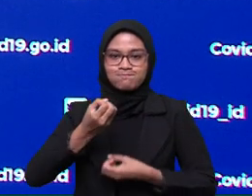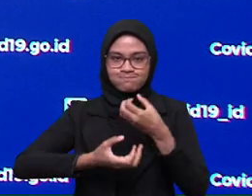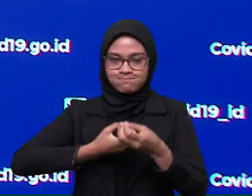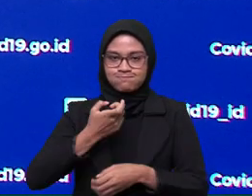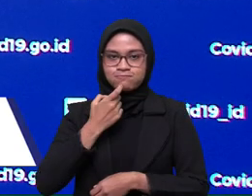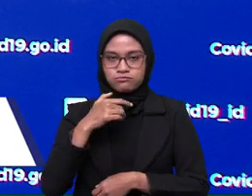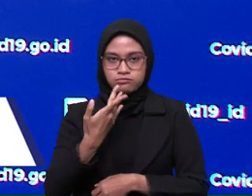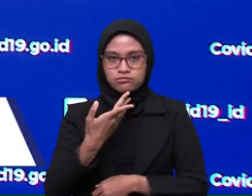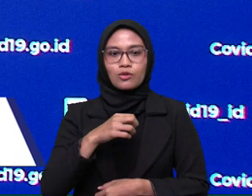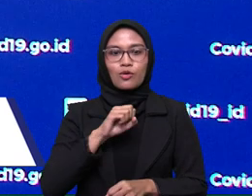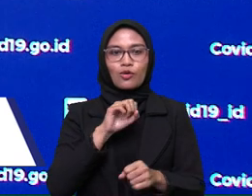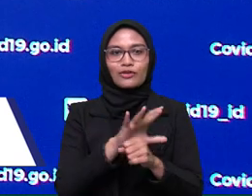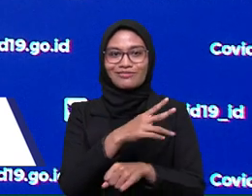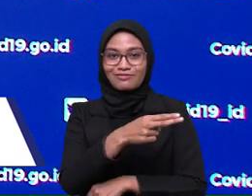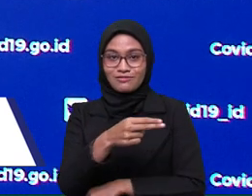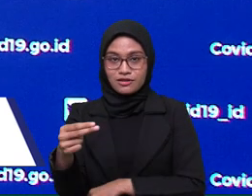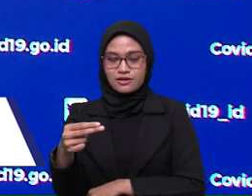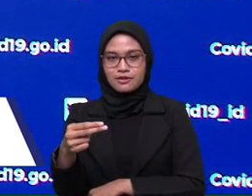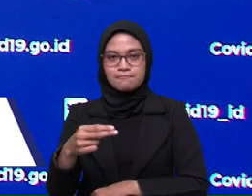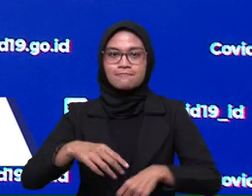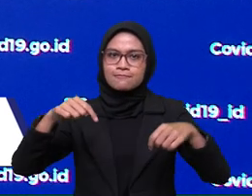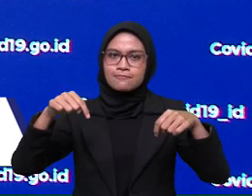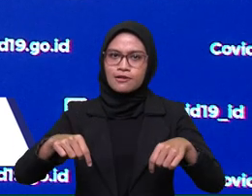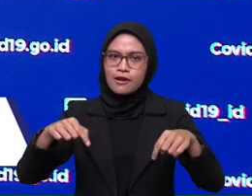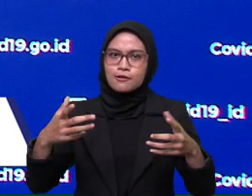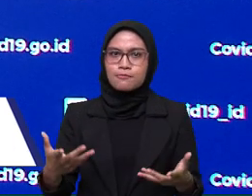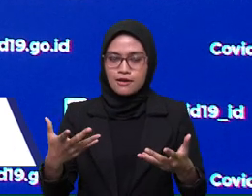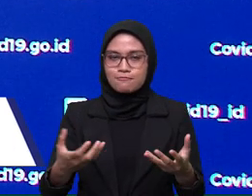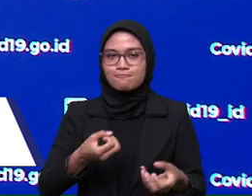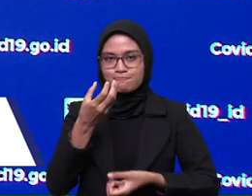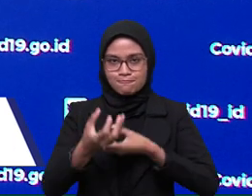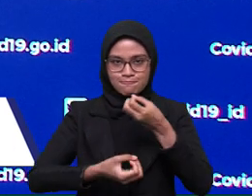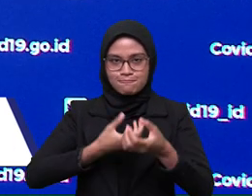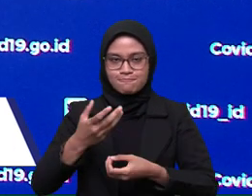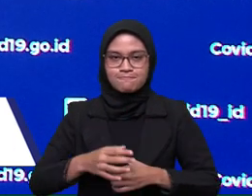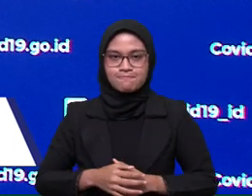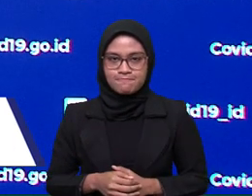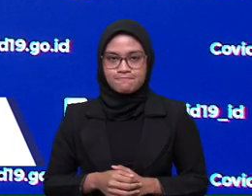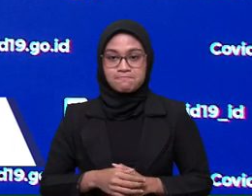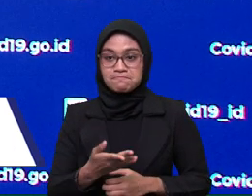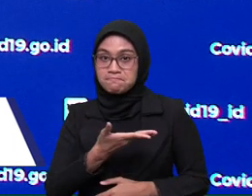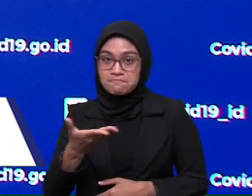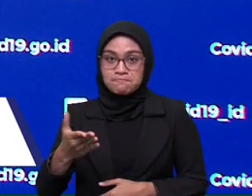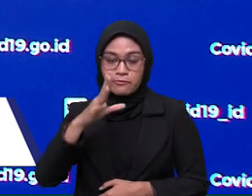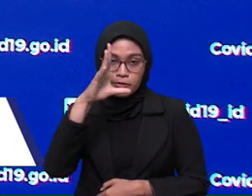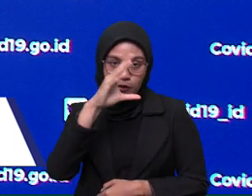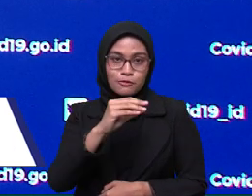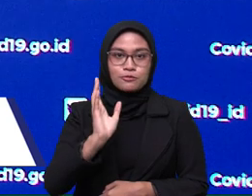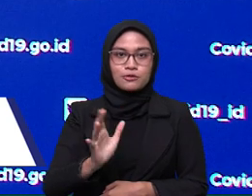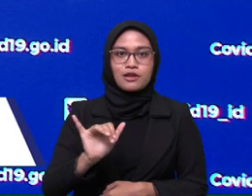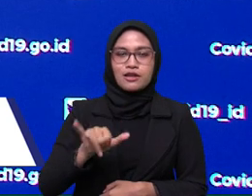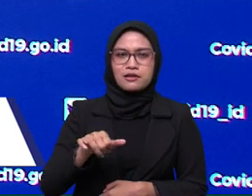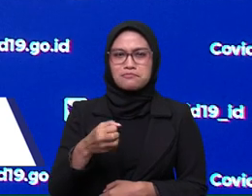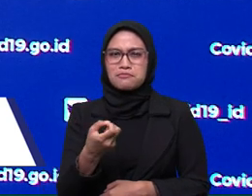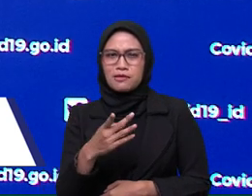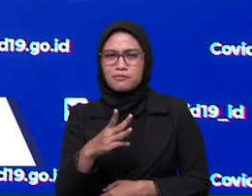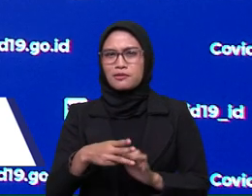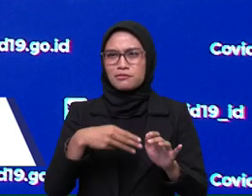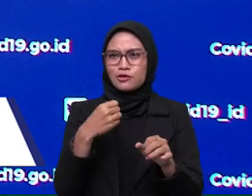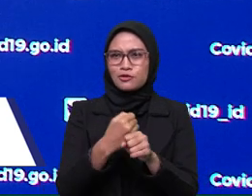perkembangan penanganan copy 19 di Indonesia terkini seperti yang kita ketahui bahwa beberapa minggu terakhir